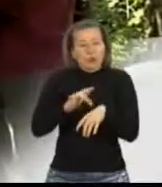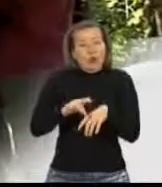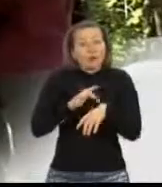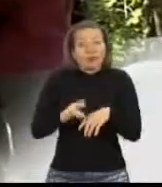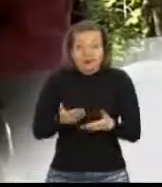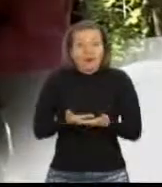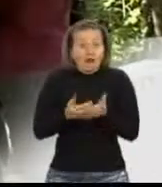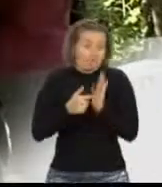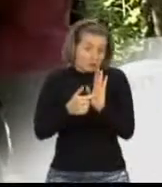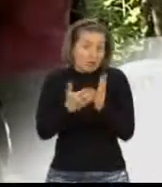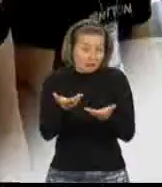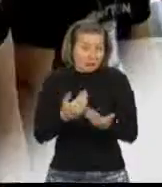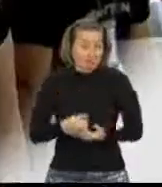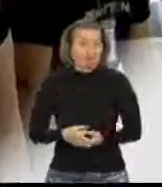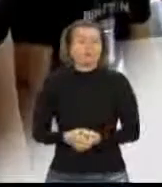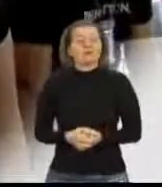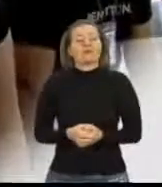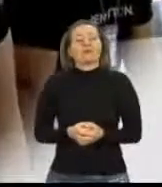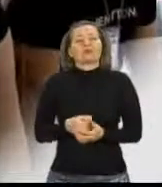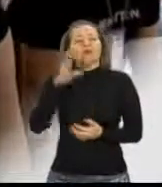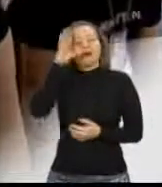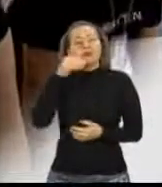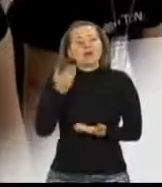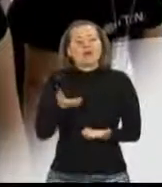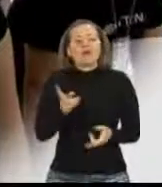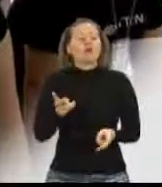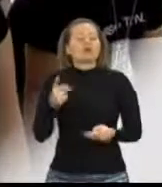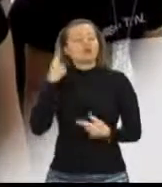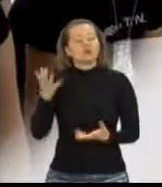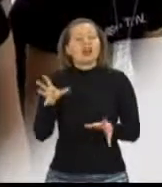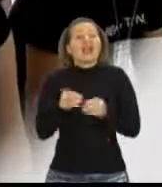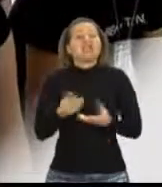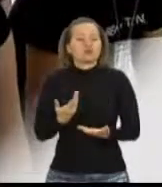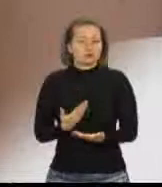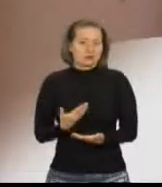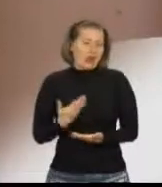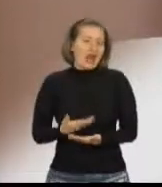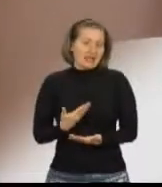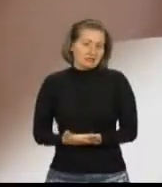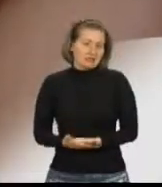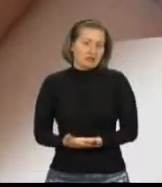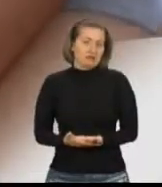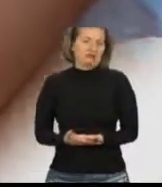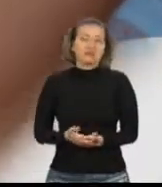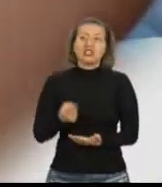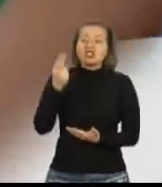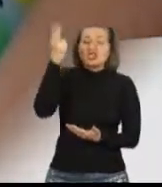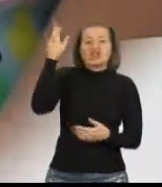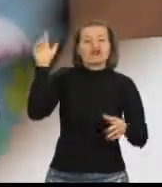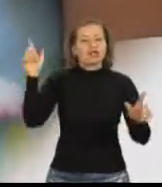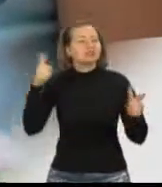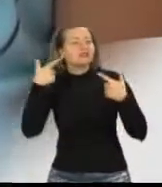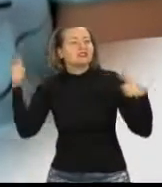példákat mutatni, hogy emberek hogyan tudnak együtt lenni, az Urat dicsérni